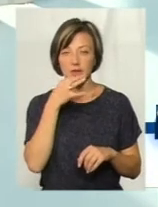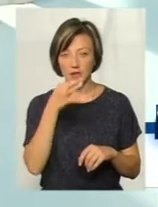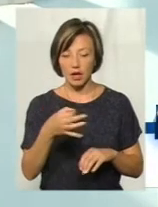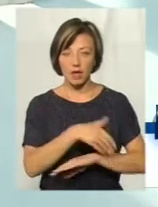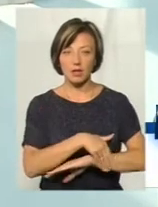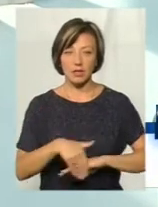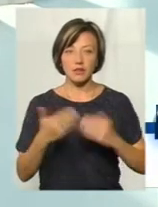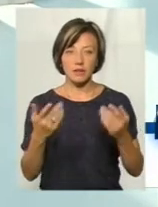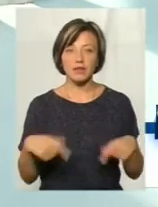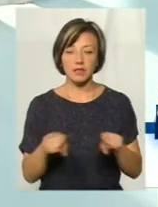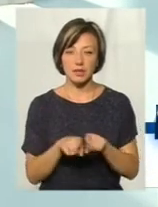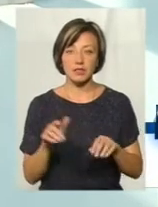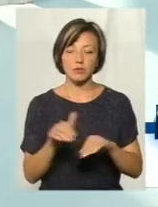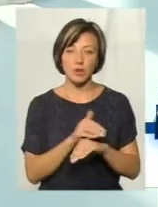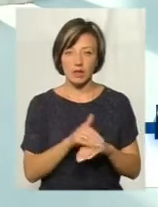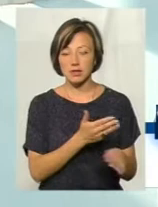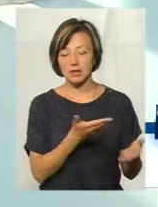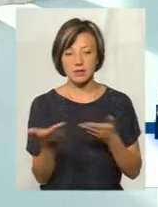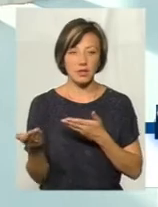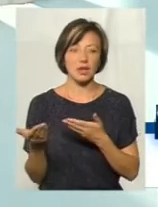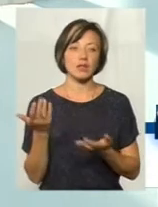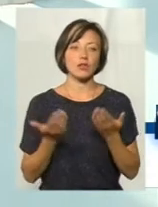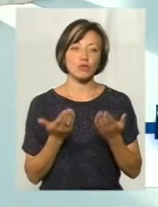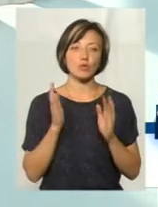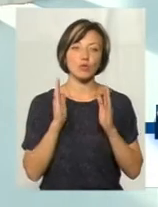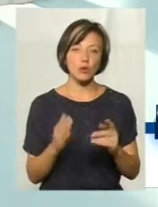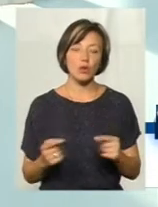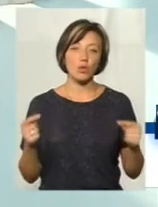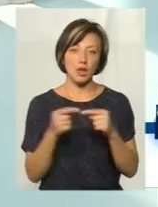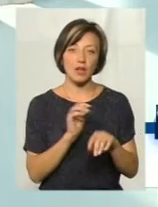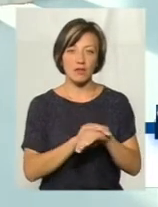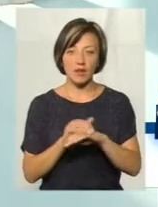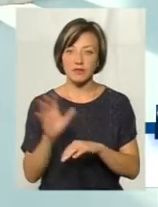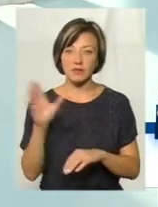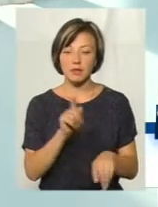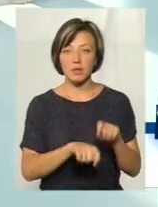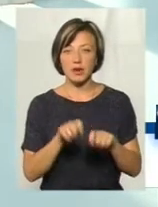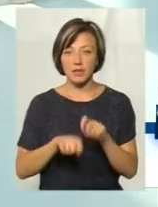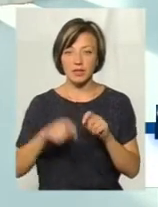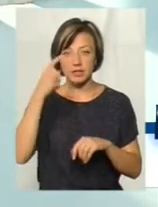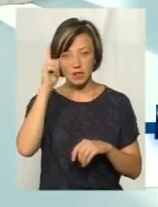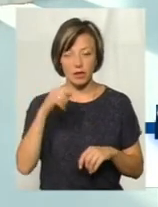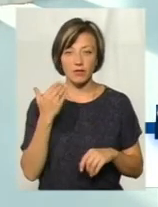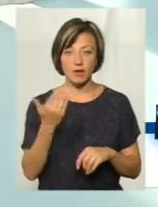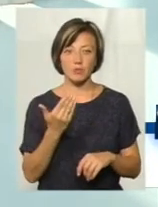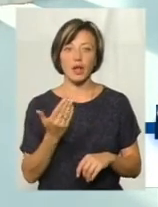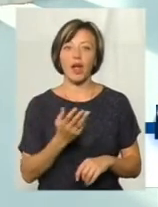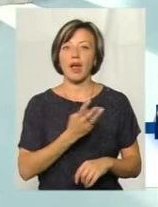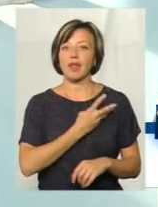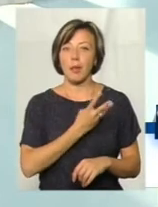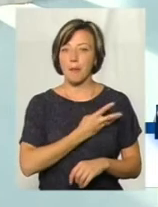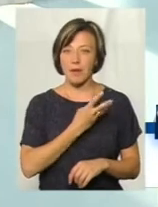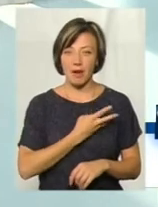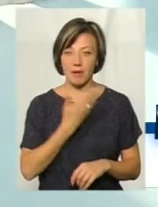ви, шановні, теж знаєте. Будь ласка, звертайтеся, якщо від вас будуть конкретні факти, всі перевірки, знаючи ваш темперамент, ми проводимо